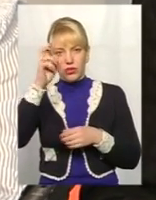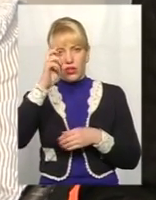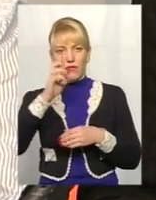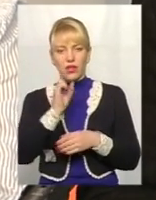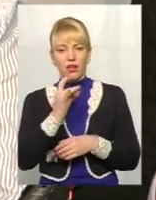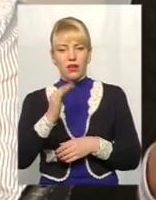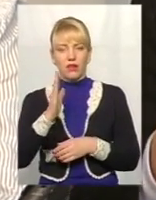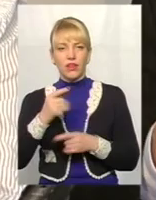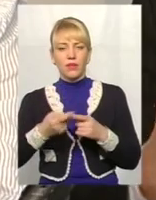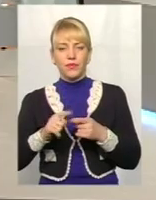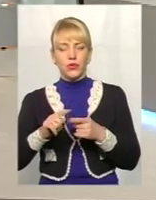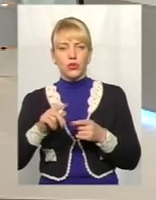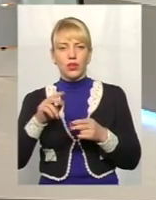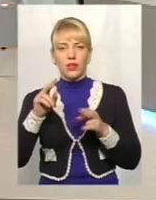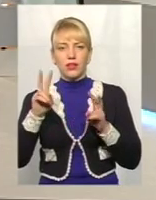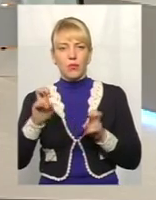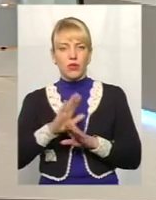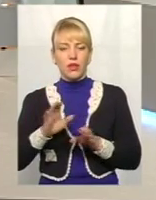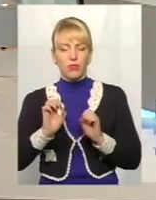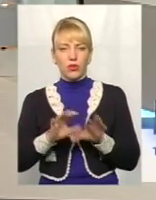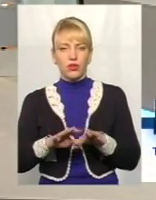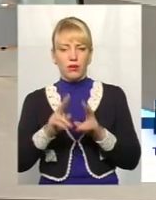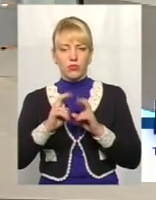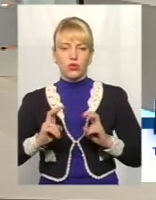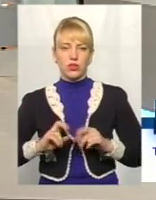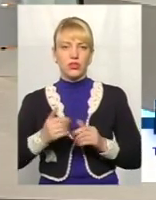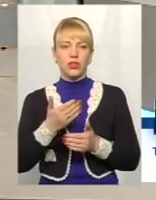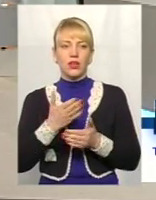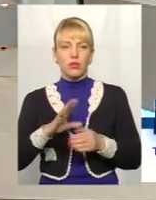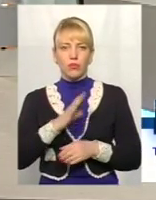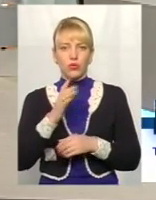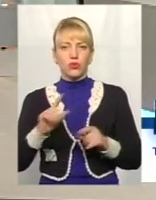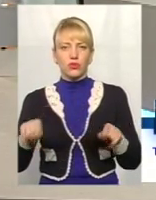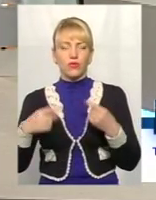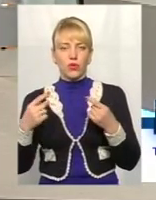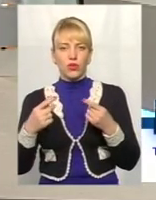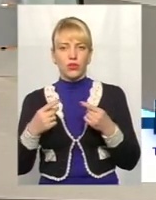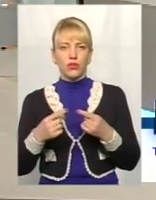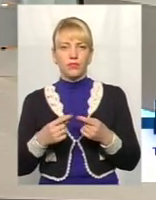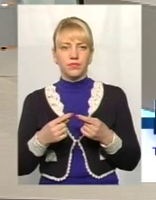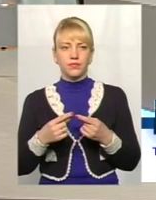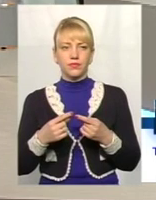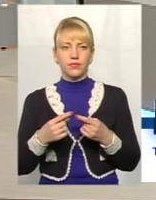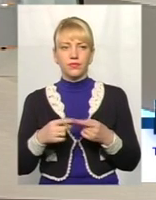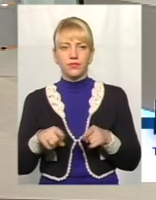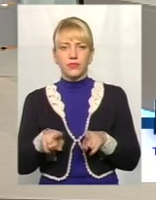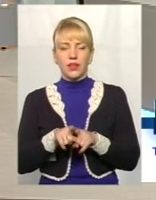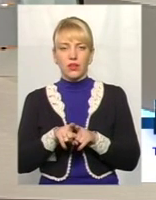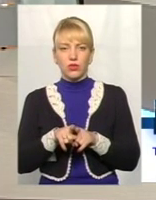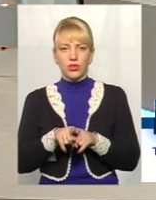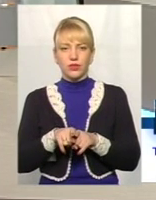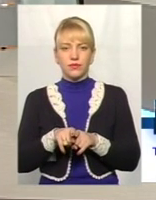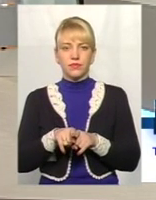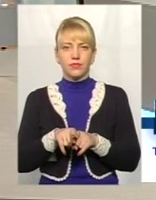цю тему не покидаємо, досліджуємо. І було створено ряд також